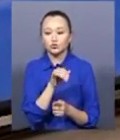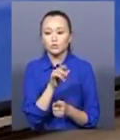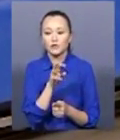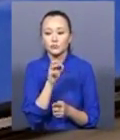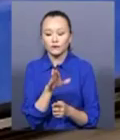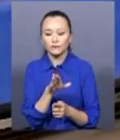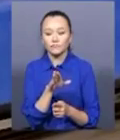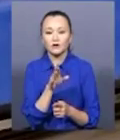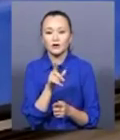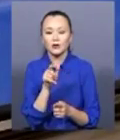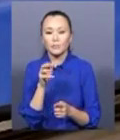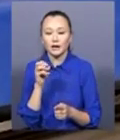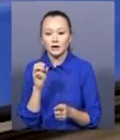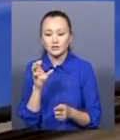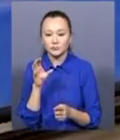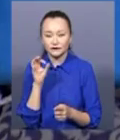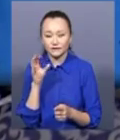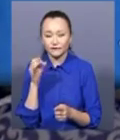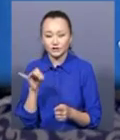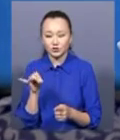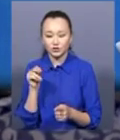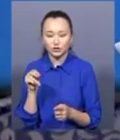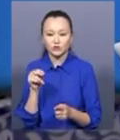Жуматова, Габаса Габасовича Жуматова.